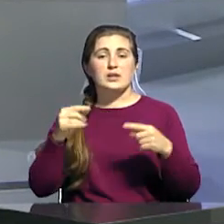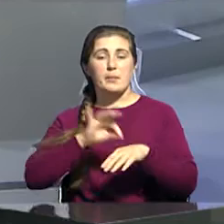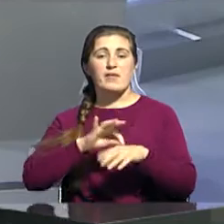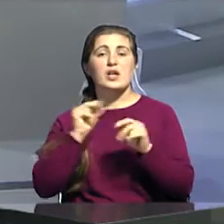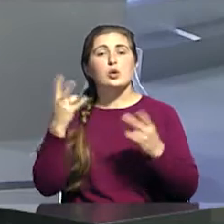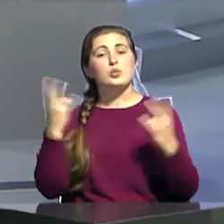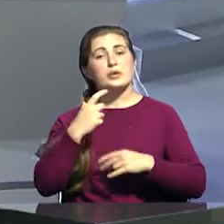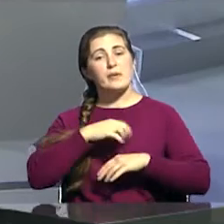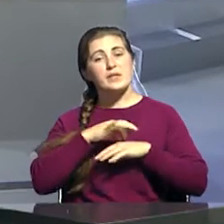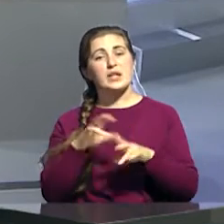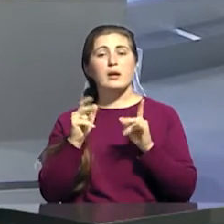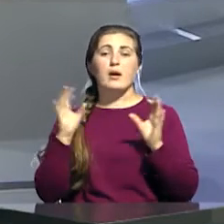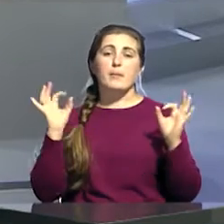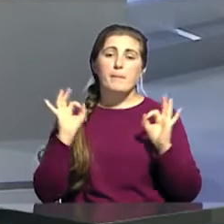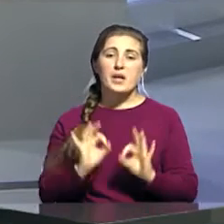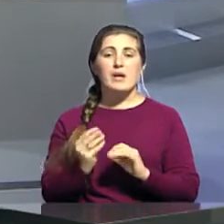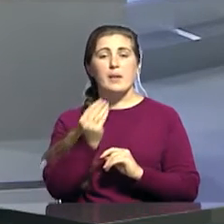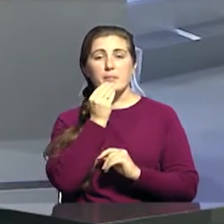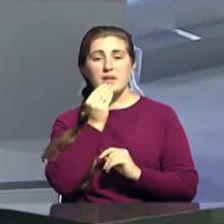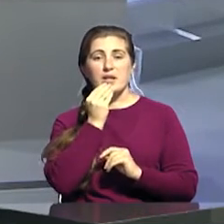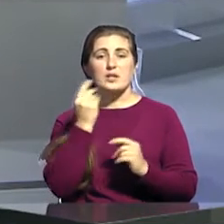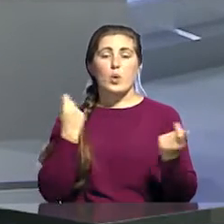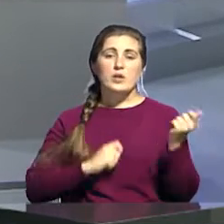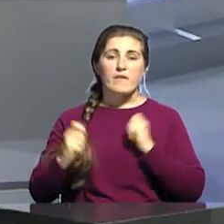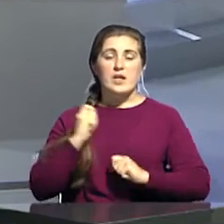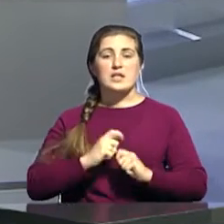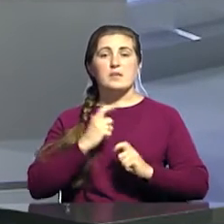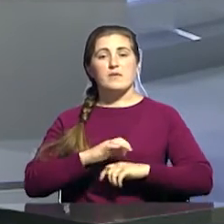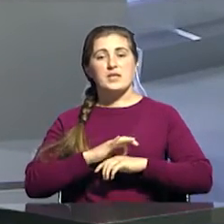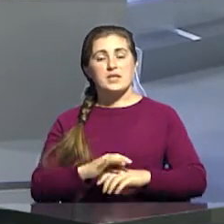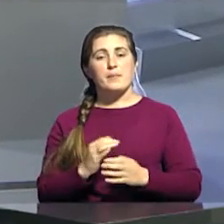нужно себя вести, как правильно питаться, одеваться, себя вести?